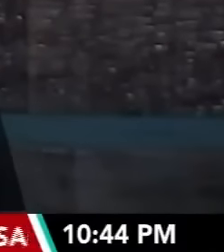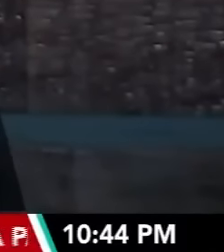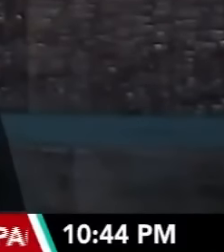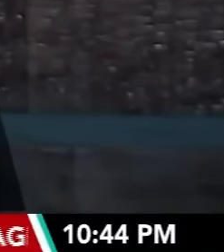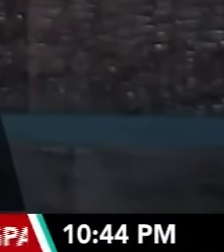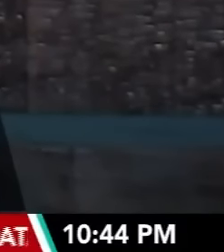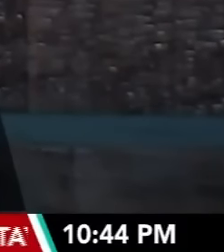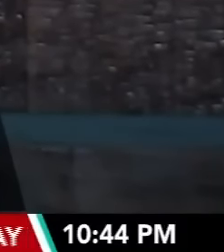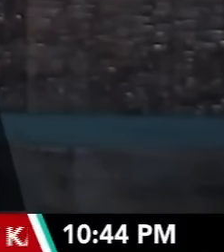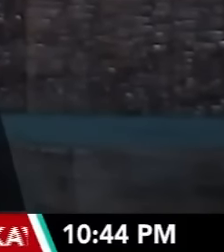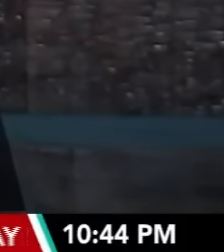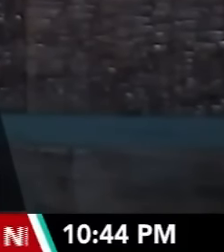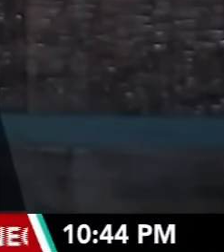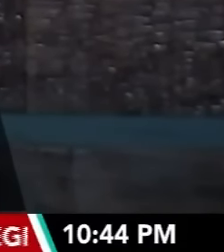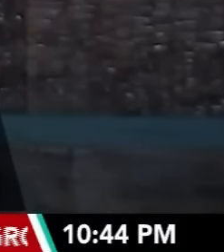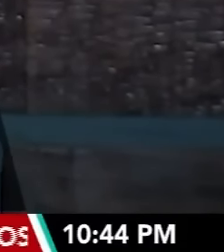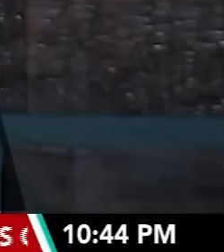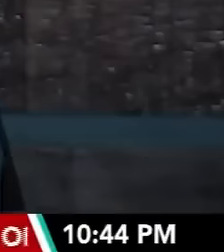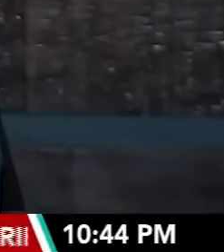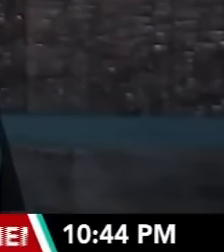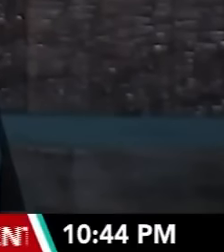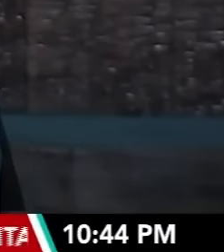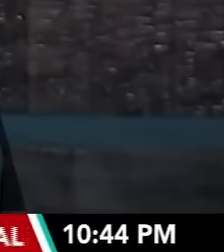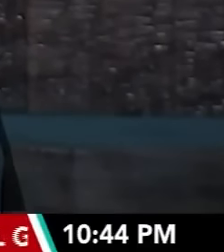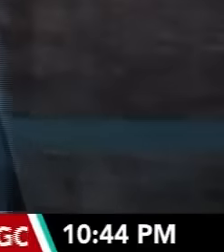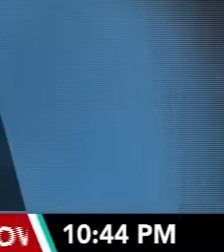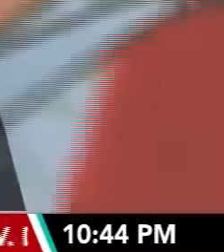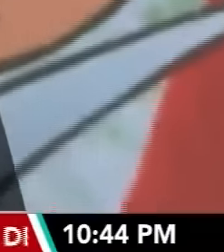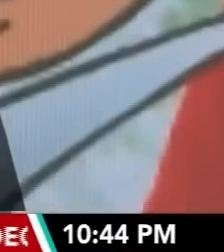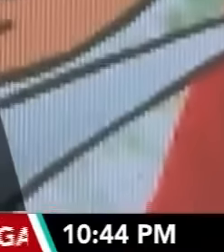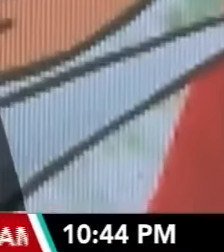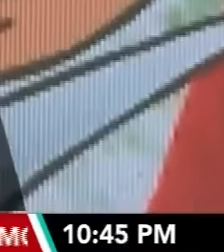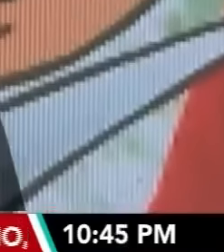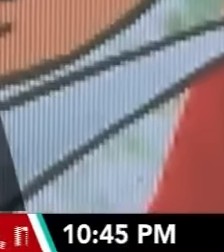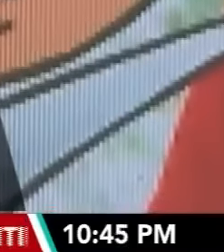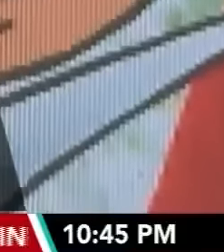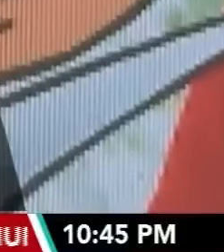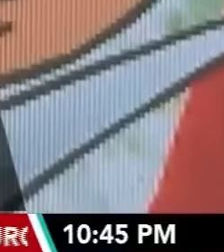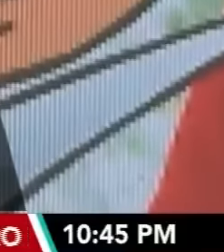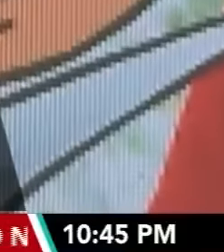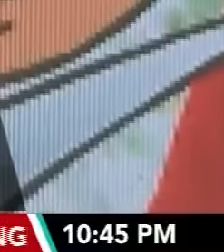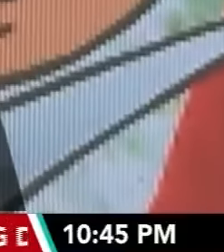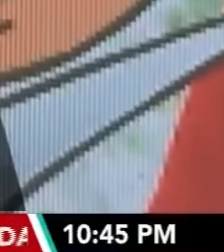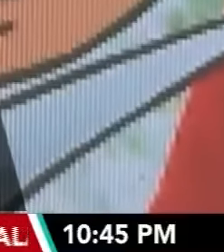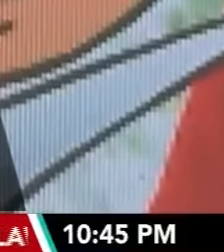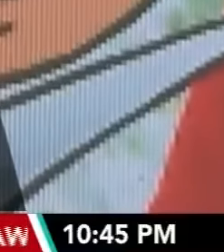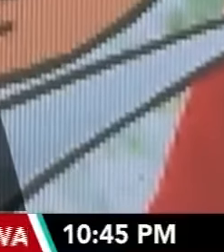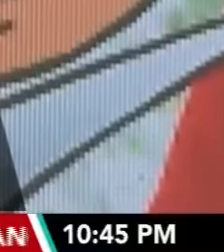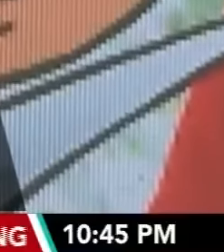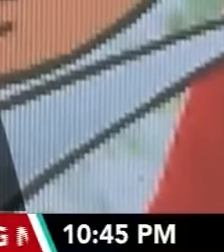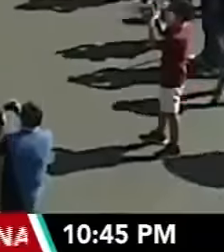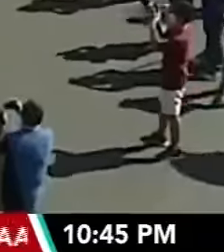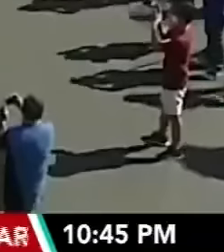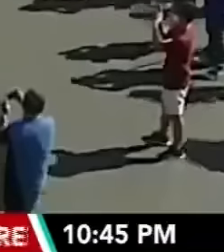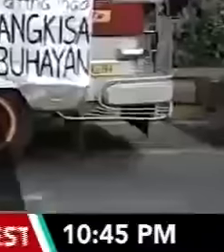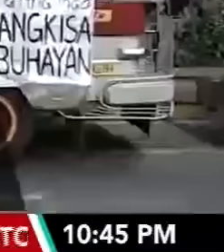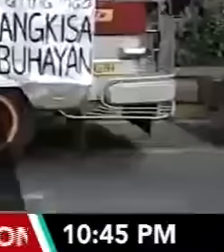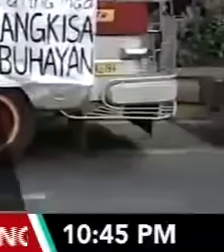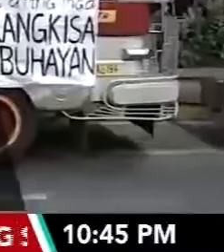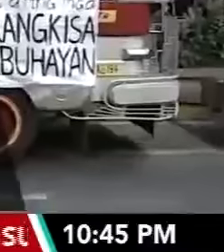million pesos na presyo ng modernized jeepney o minibus. Sabi naman ni Transportation Secretary Jaime Bautista, papayagan